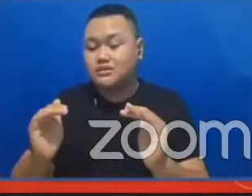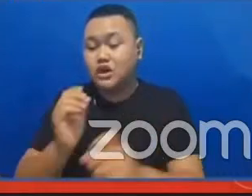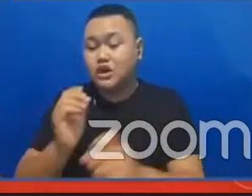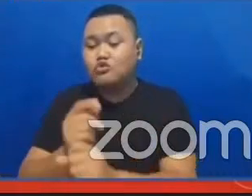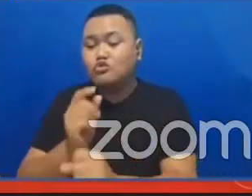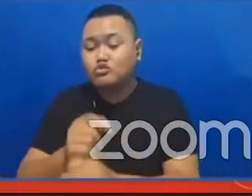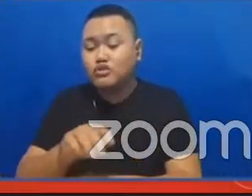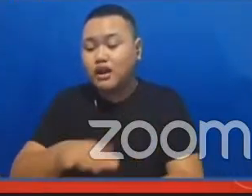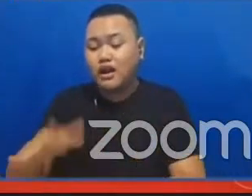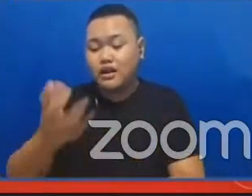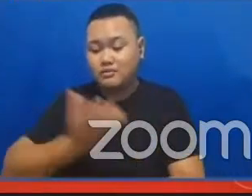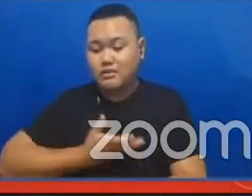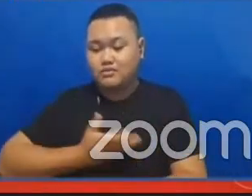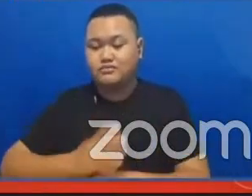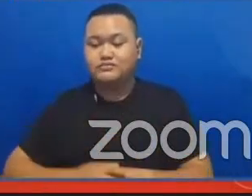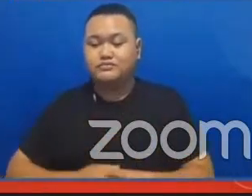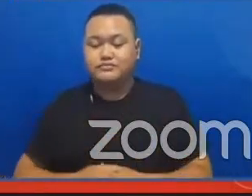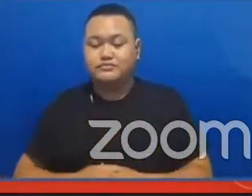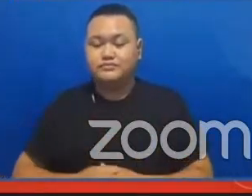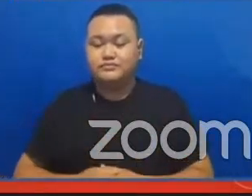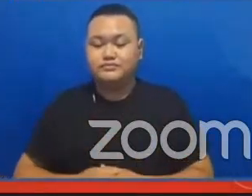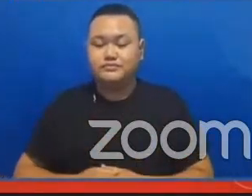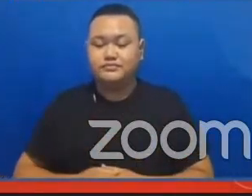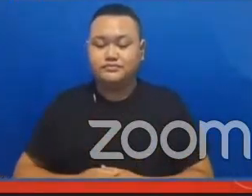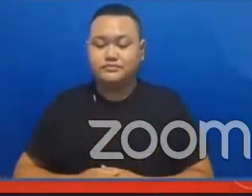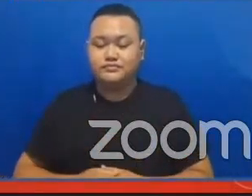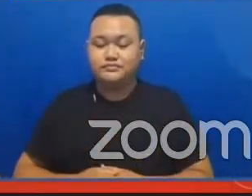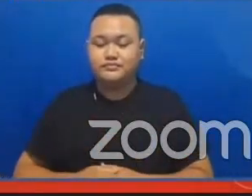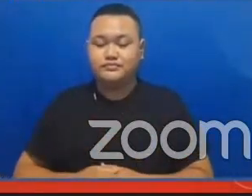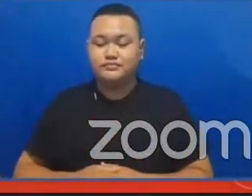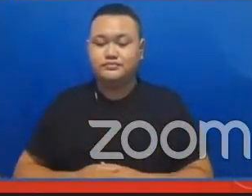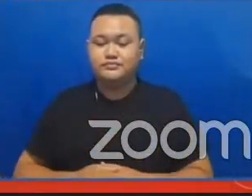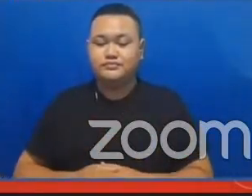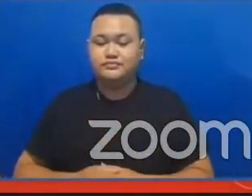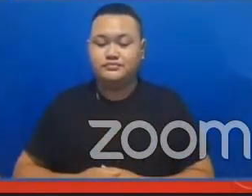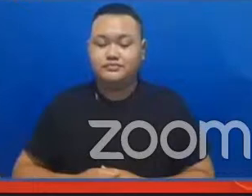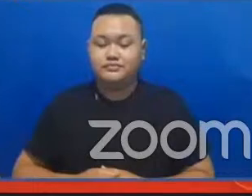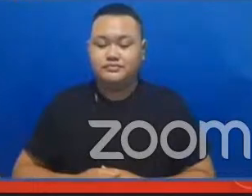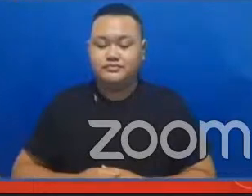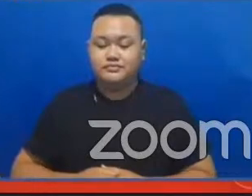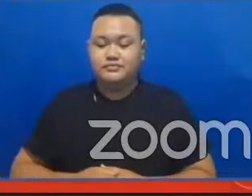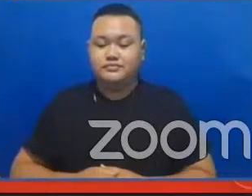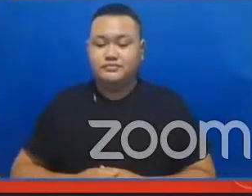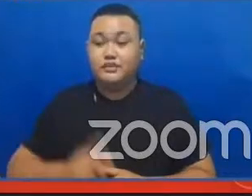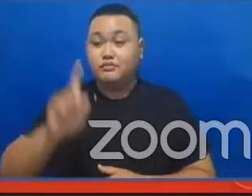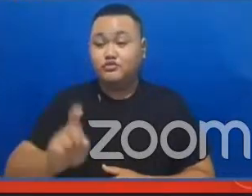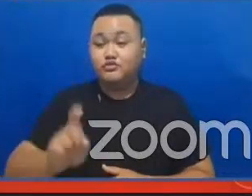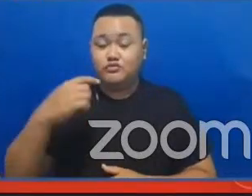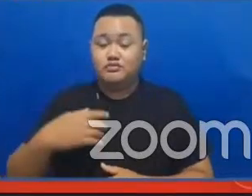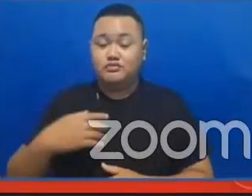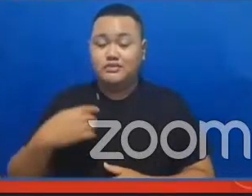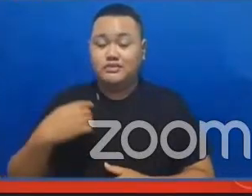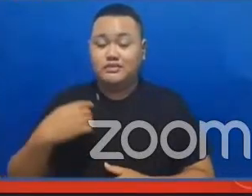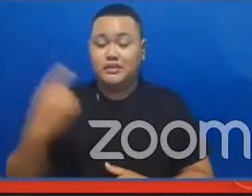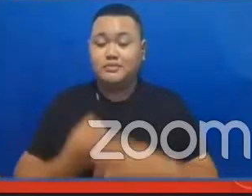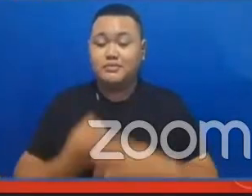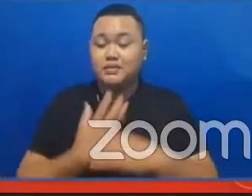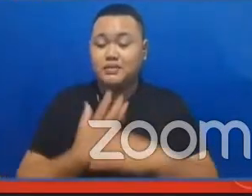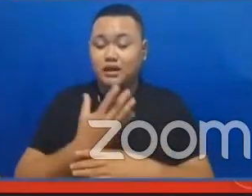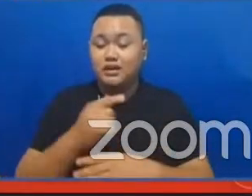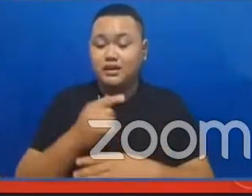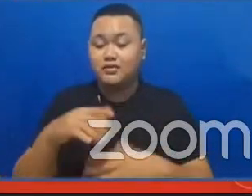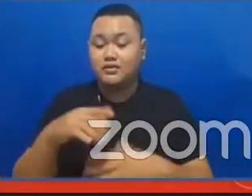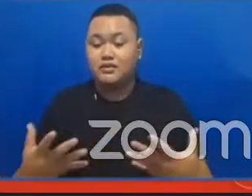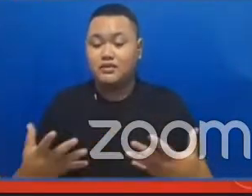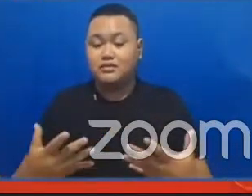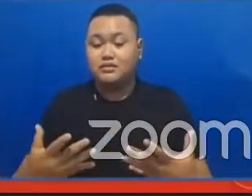yang diinginkan oleh kita. Itu yang perlu kita kembangkan. Dan tentunya ini